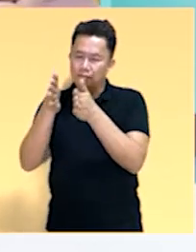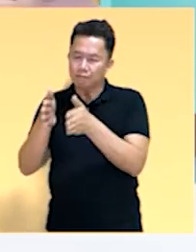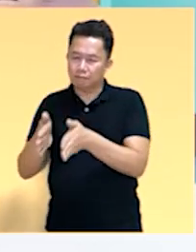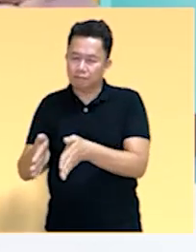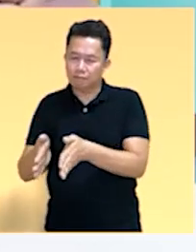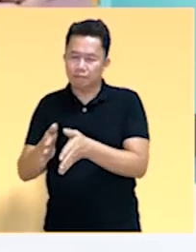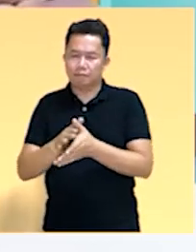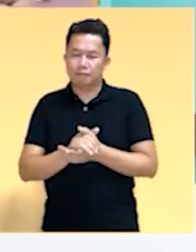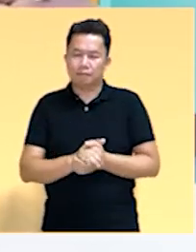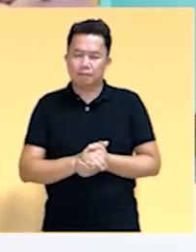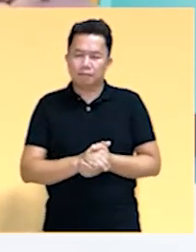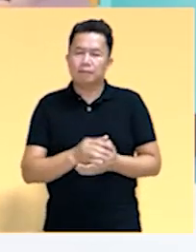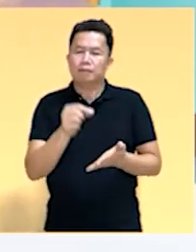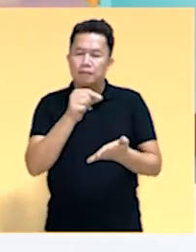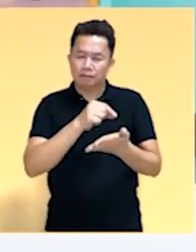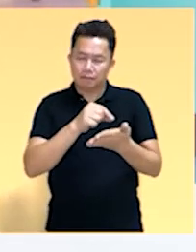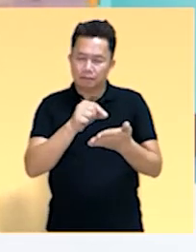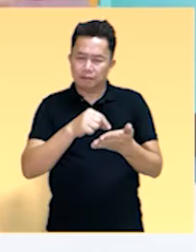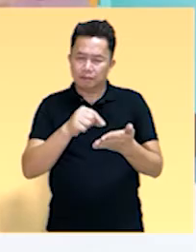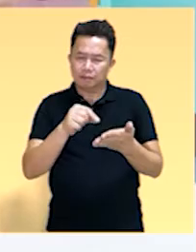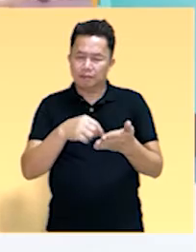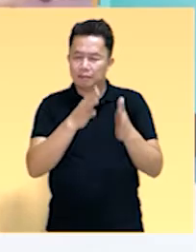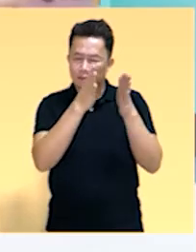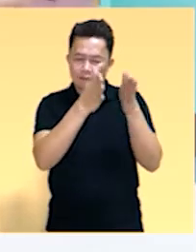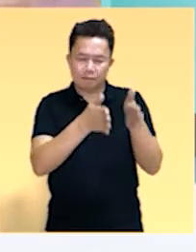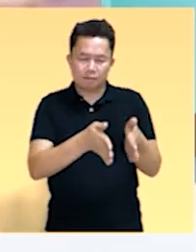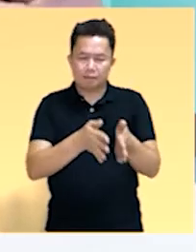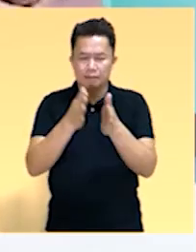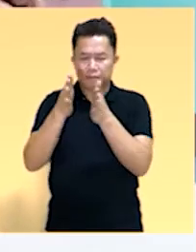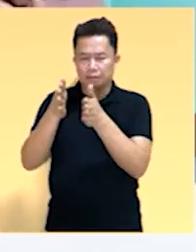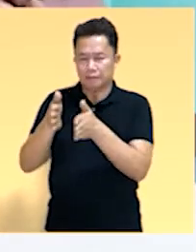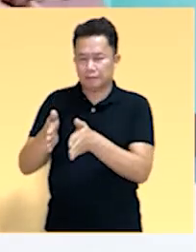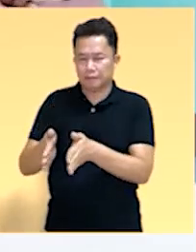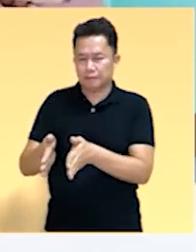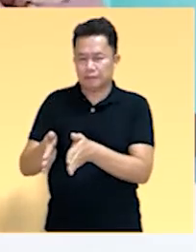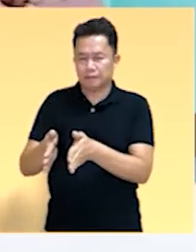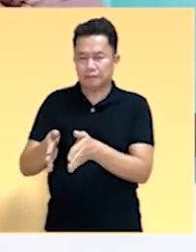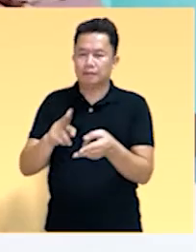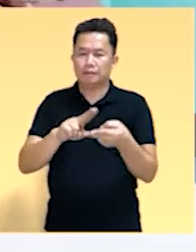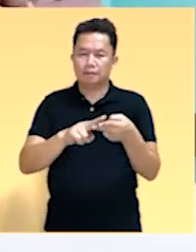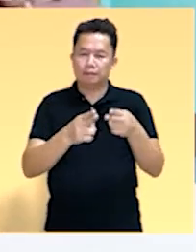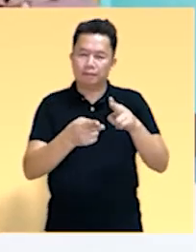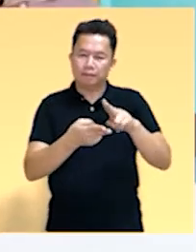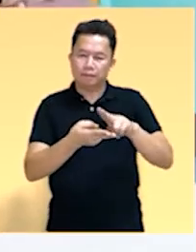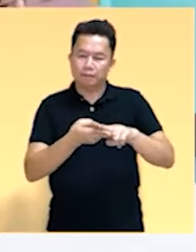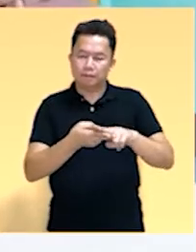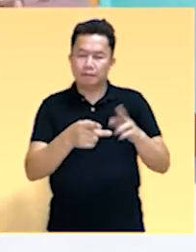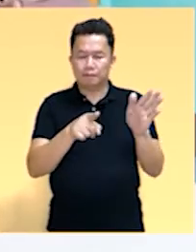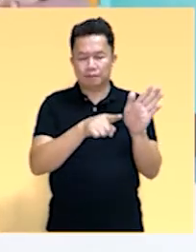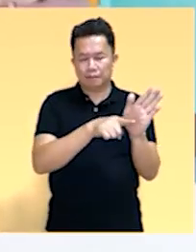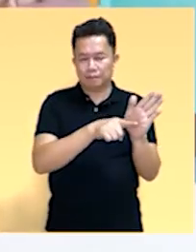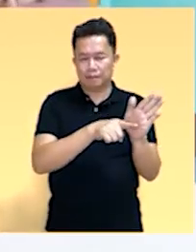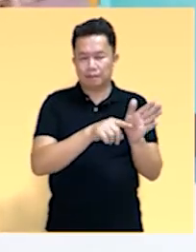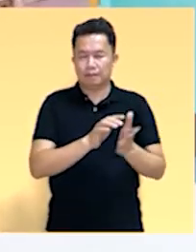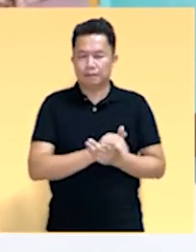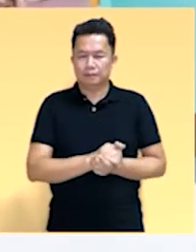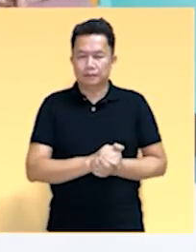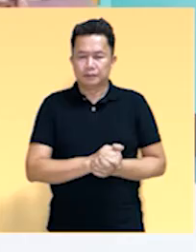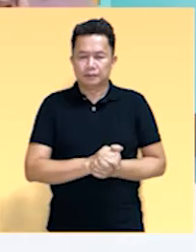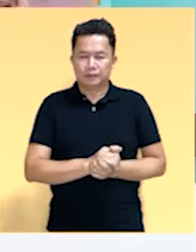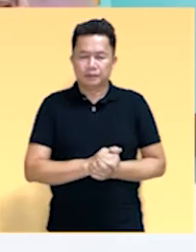o vertical form. Isulat niyo sa column o vertical form ang mga numbers na